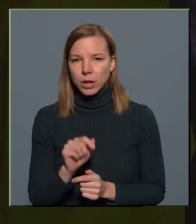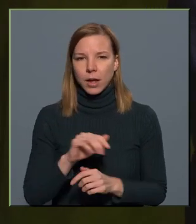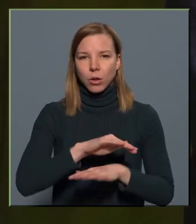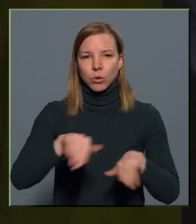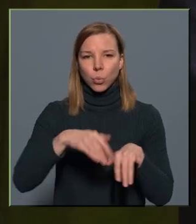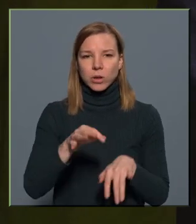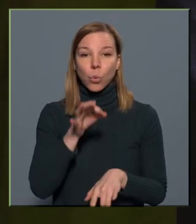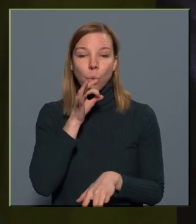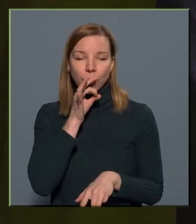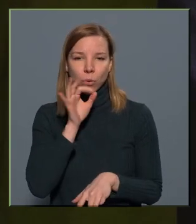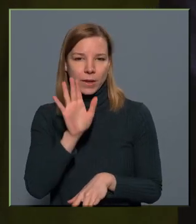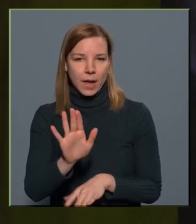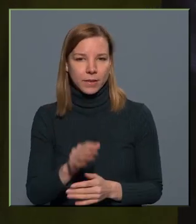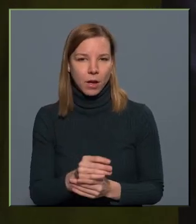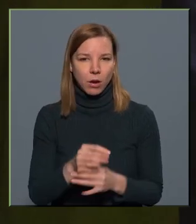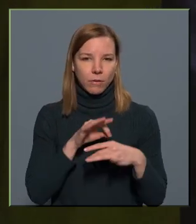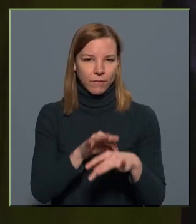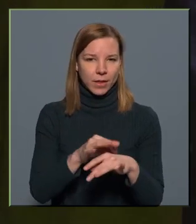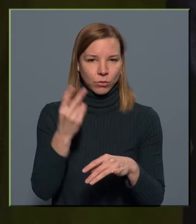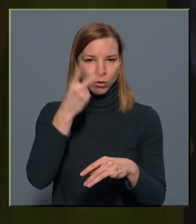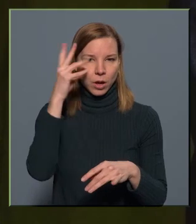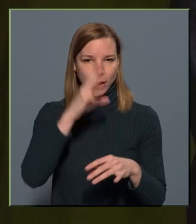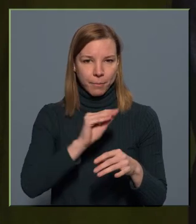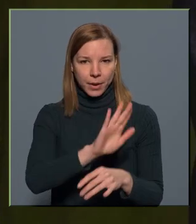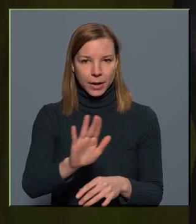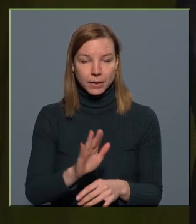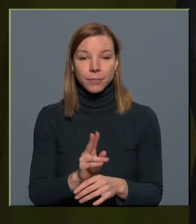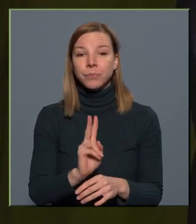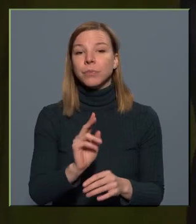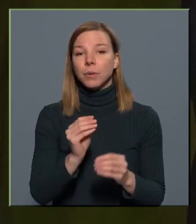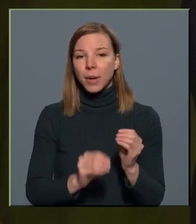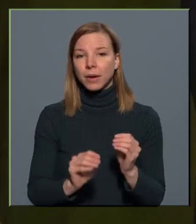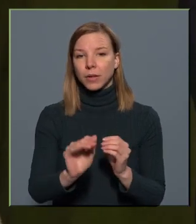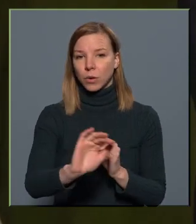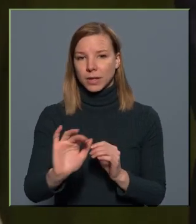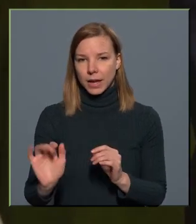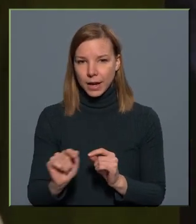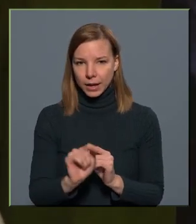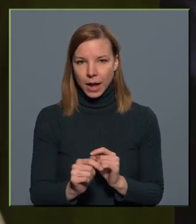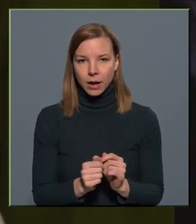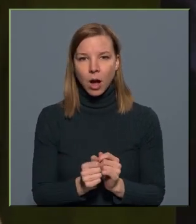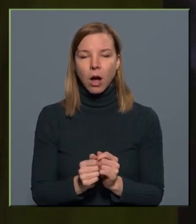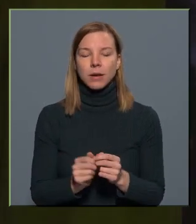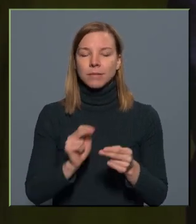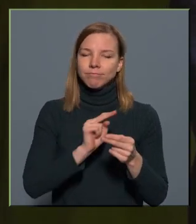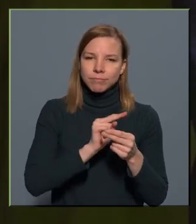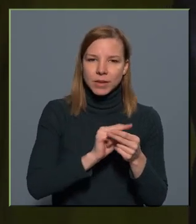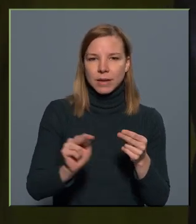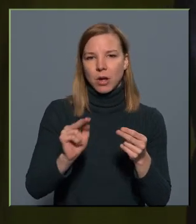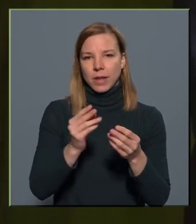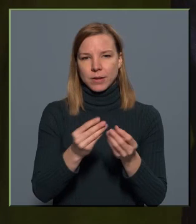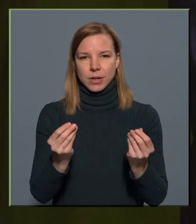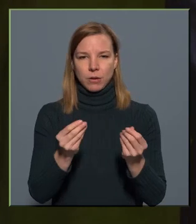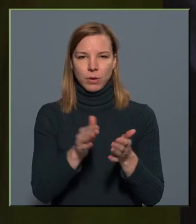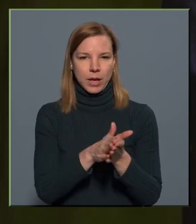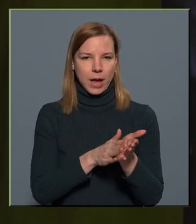emberei, szakemberei, hiszen azok a gyerekek, akik szinte hivatásszerűen kezdenek el már óvodás korukba